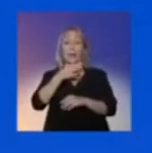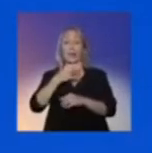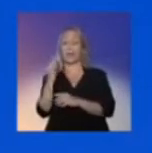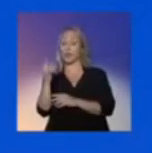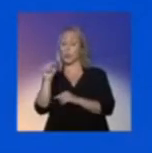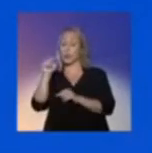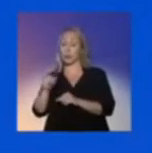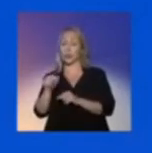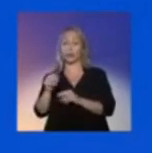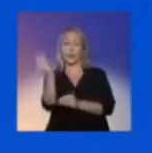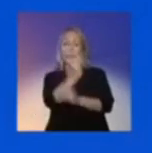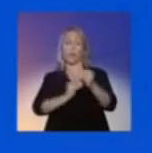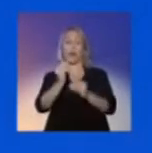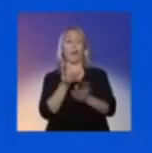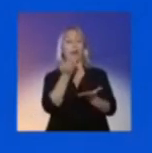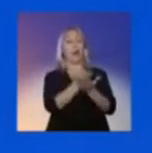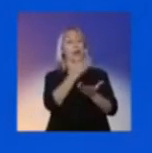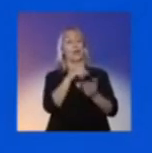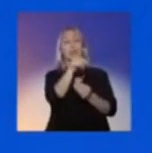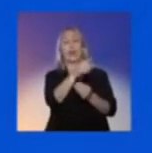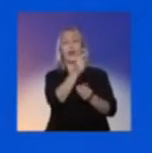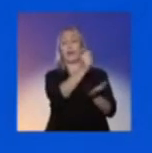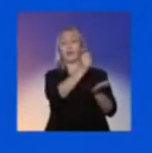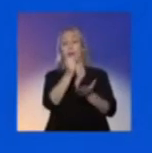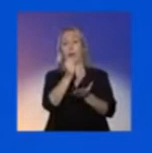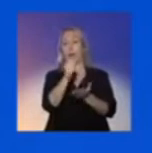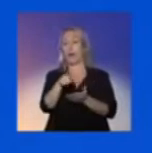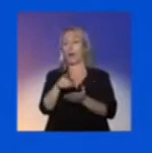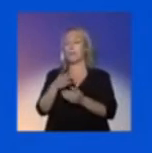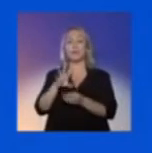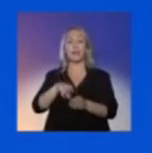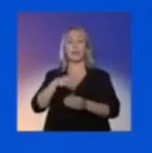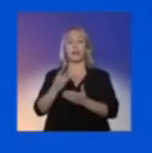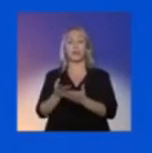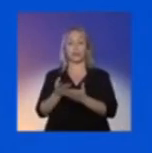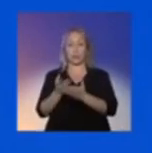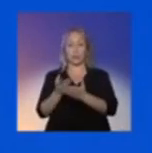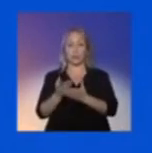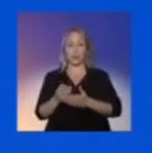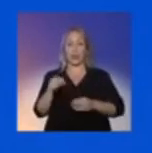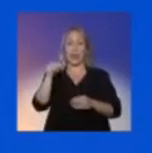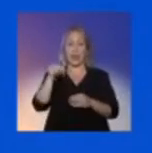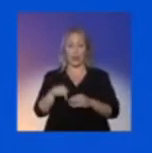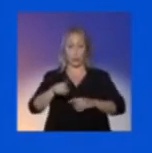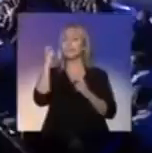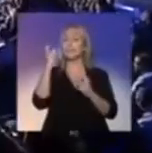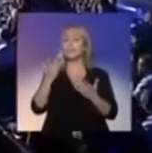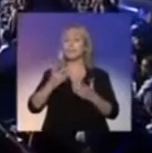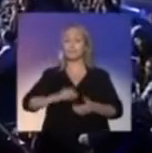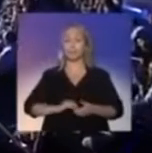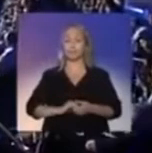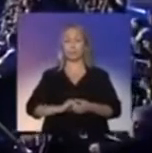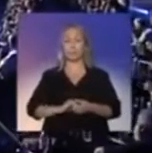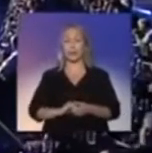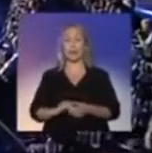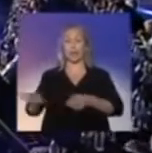που δρομολογείται, τονίζοντας ότι η περιφέρειά μας θα έχει προτεραιότητα στην προσέλκυση επενδύσεων στις ανανεώσιμες πηγές ενέργειας. Το